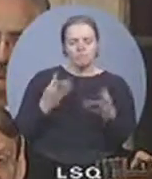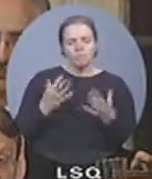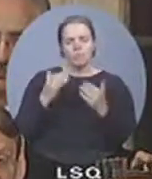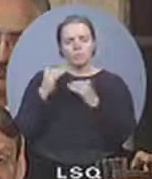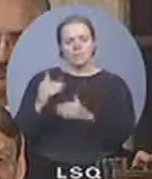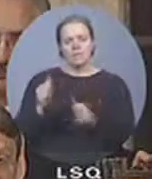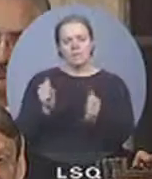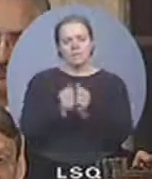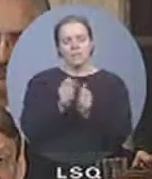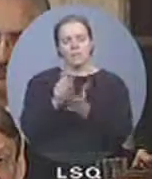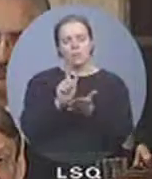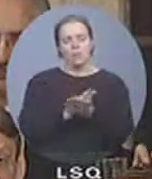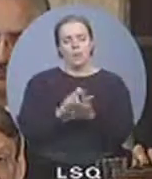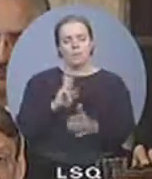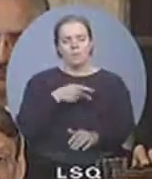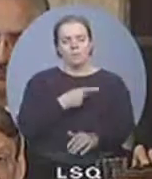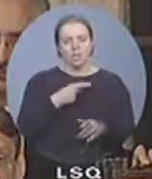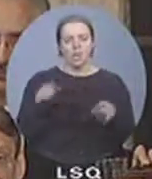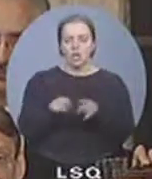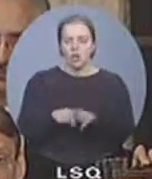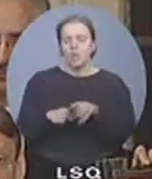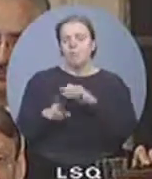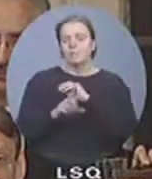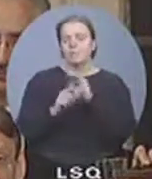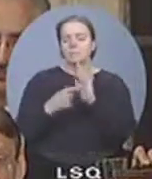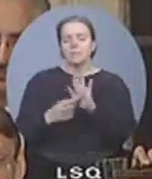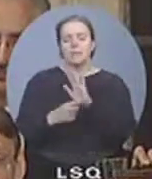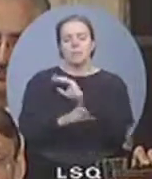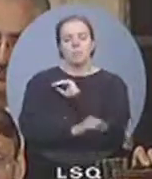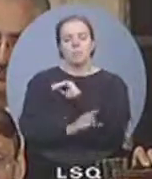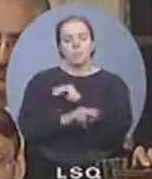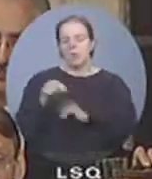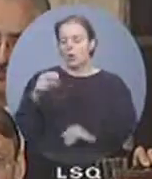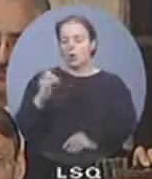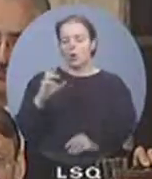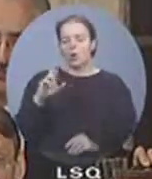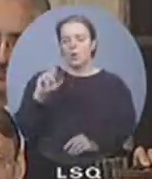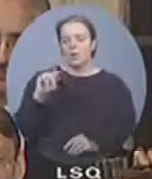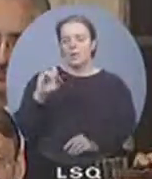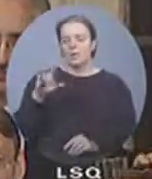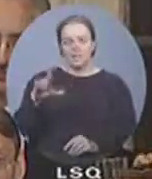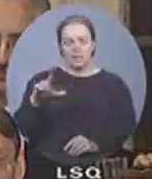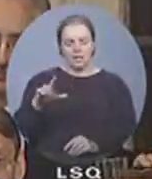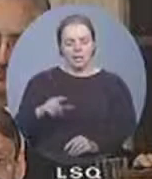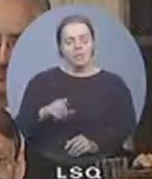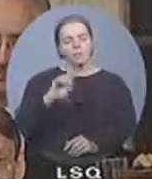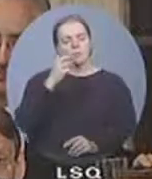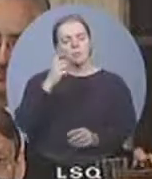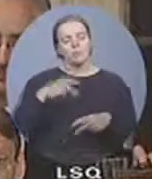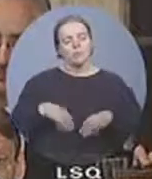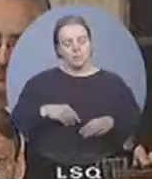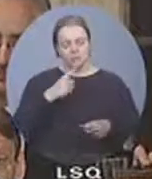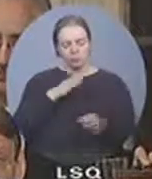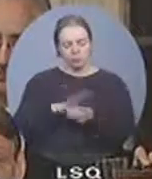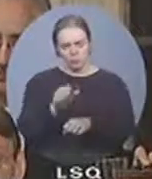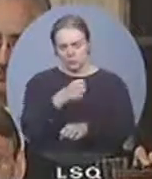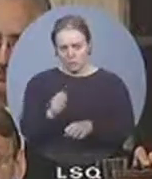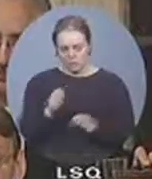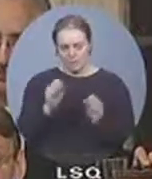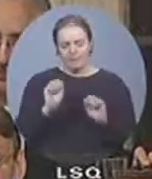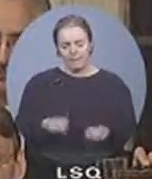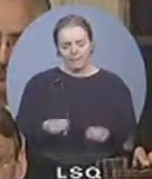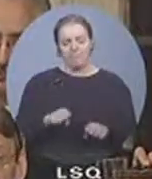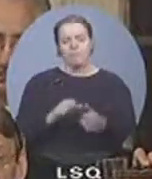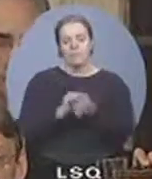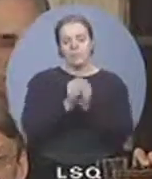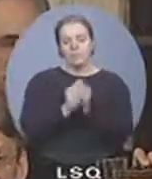lois provinciales, comme c'est le cas pour les employés de Nortel. Est-ce que le Premier ministre s'engage à reformer la loi sur